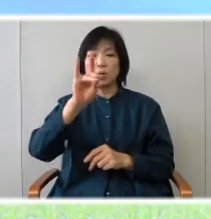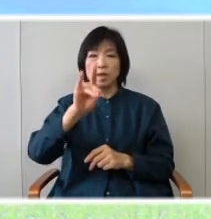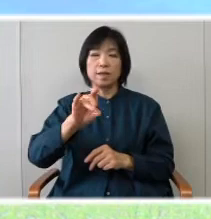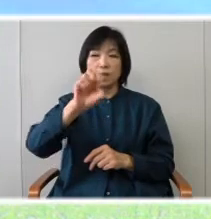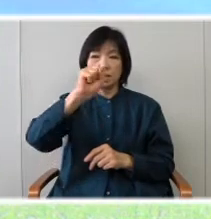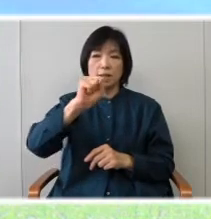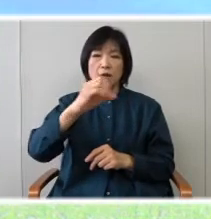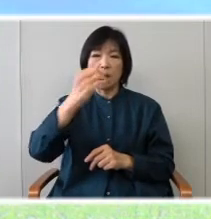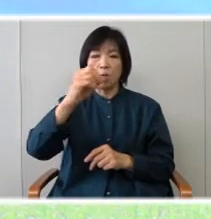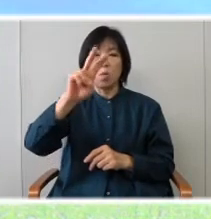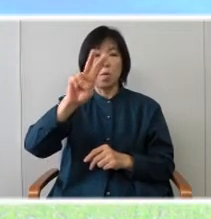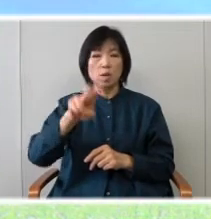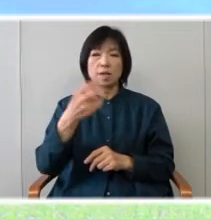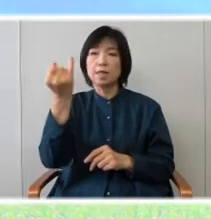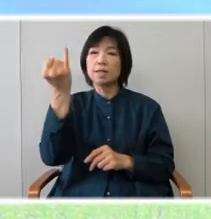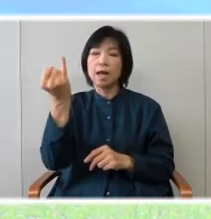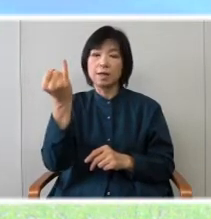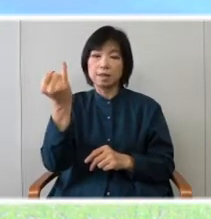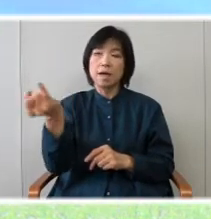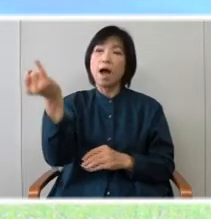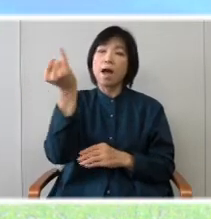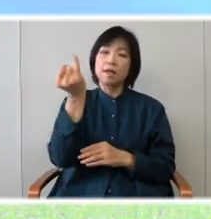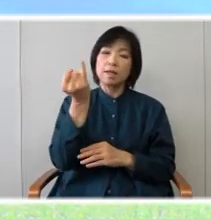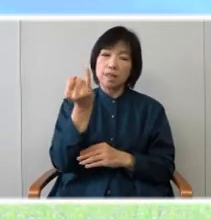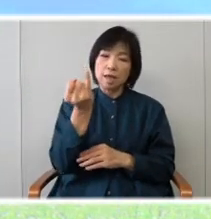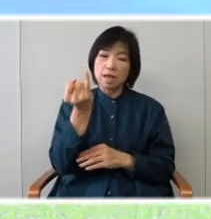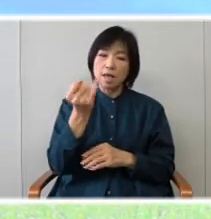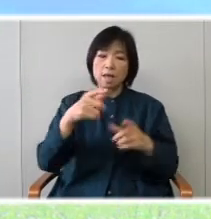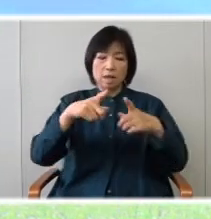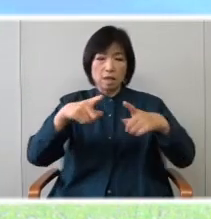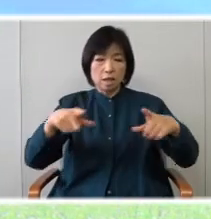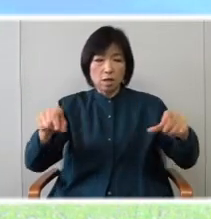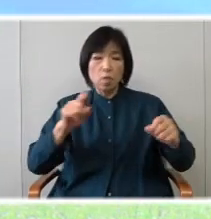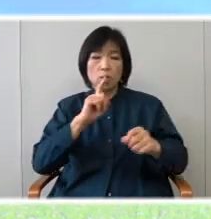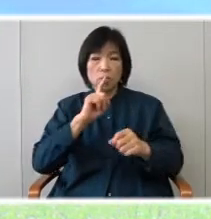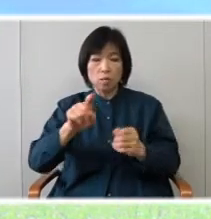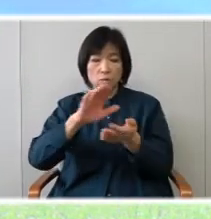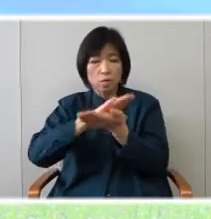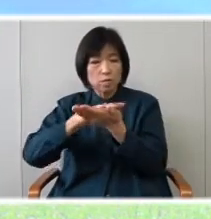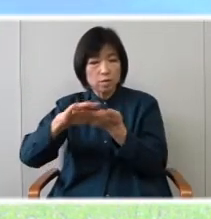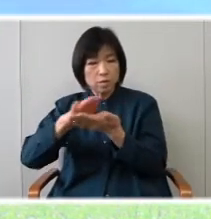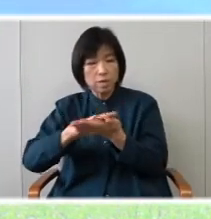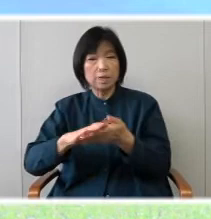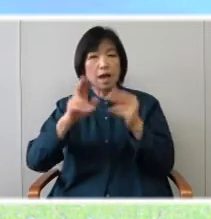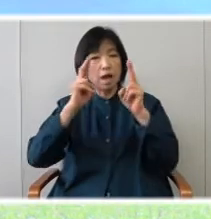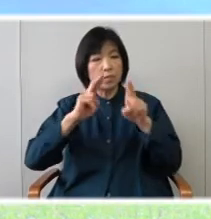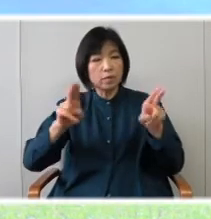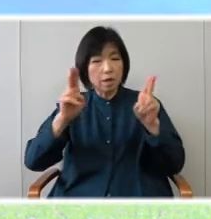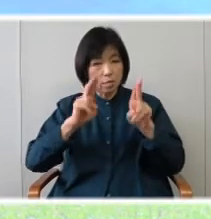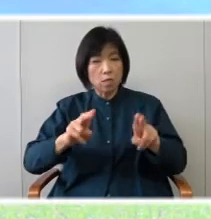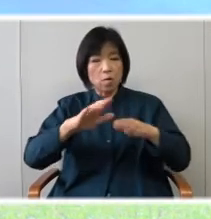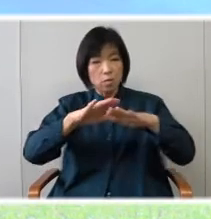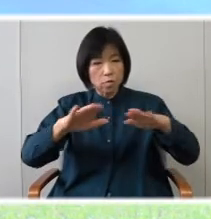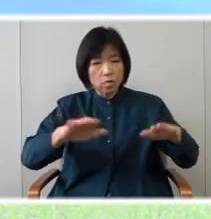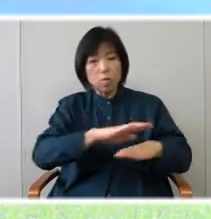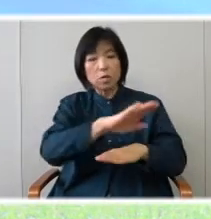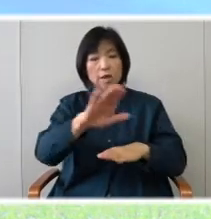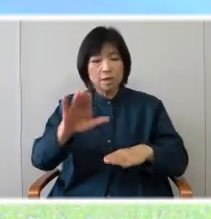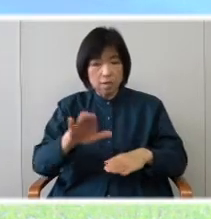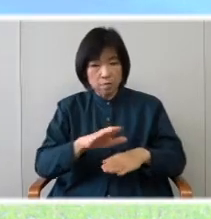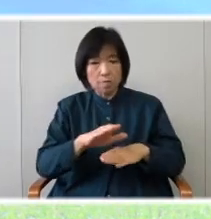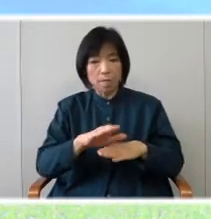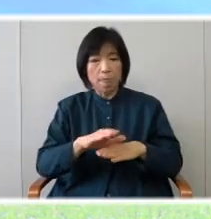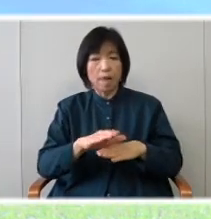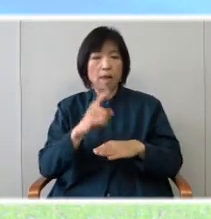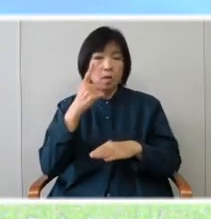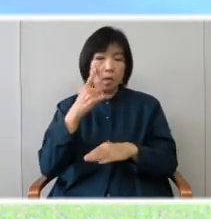う発音だとか、日本語の美しさ、そうしたものを子どもたちとそれから保